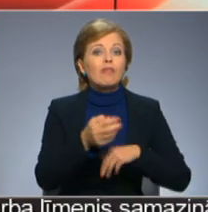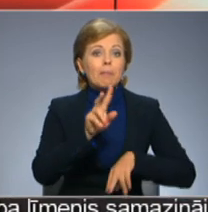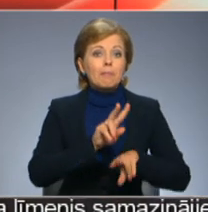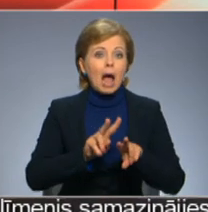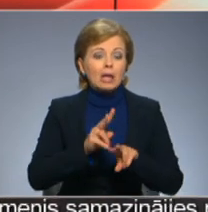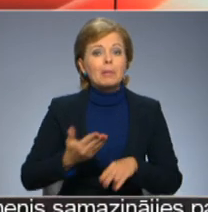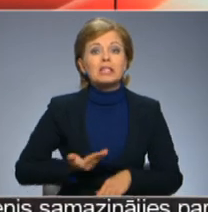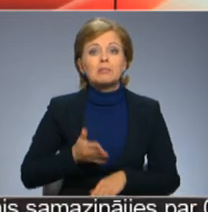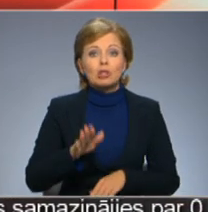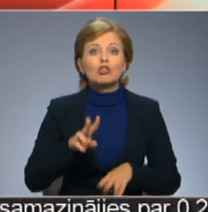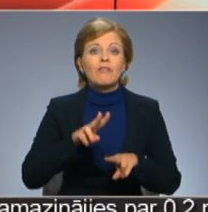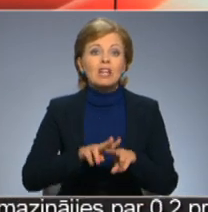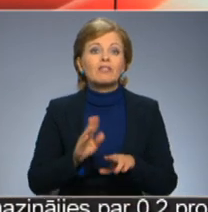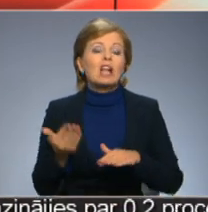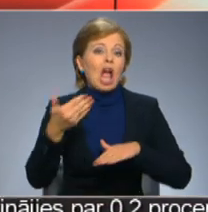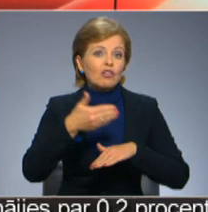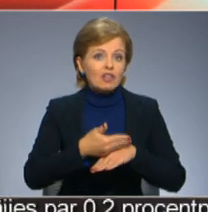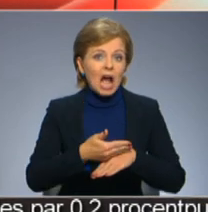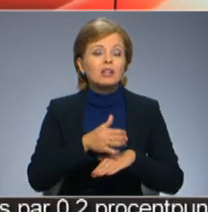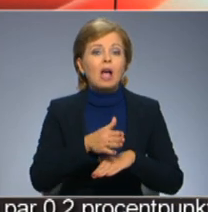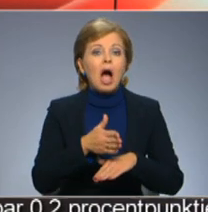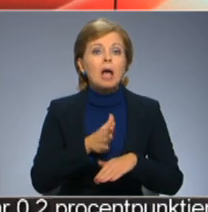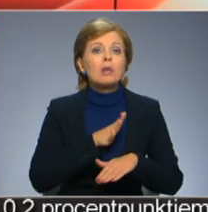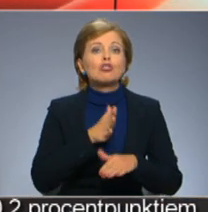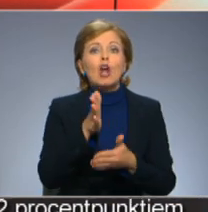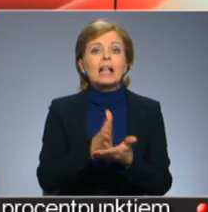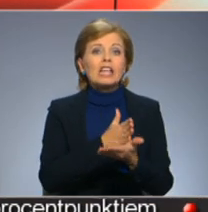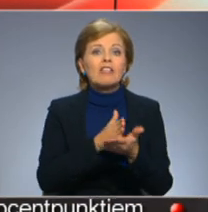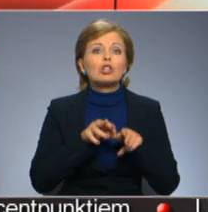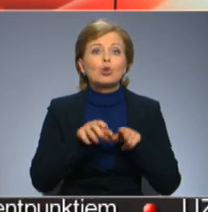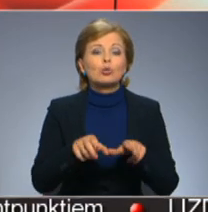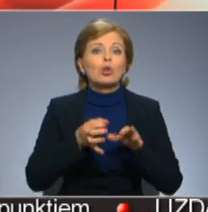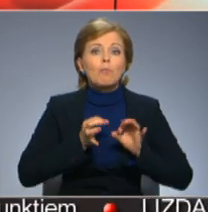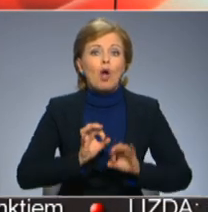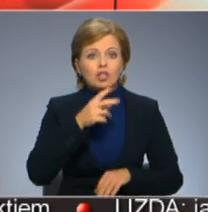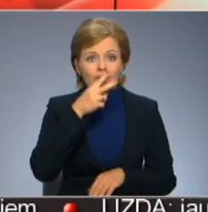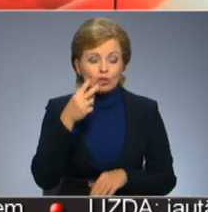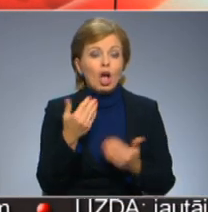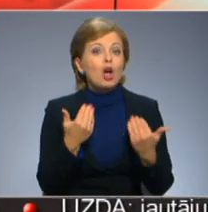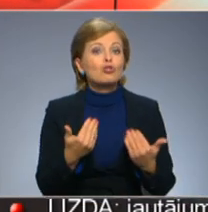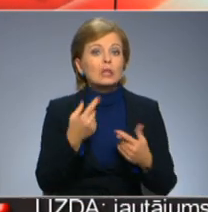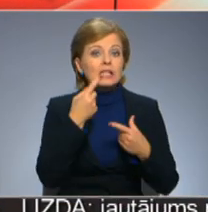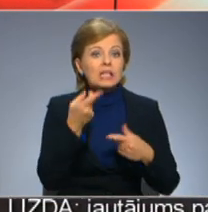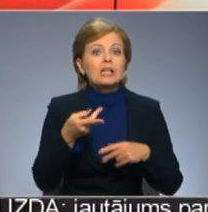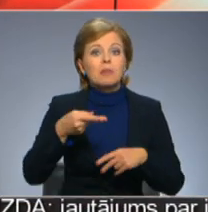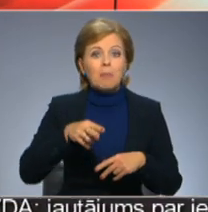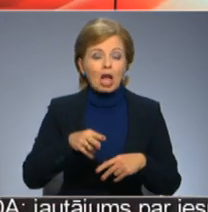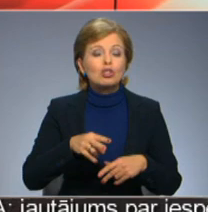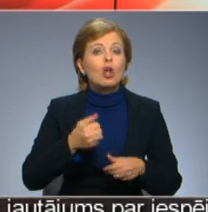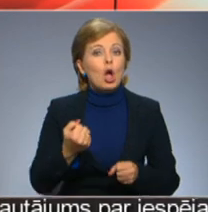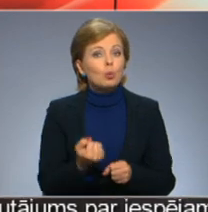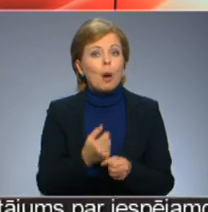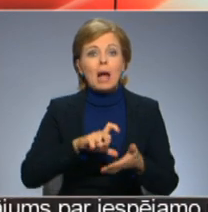kļūt likvidētā Skrundas profesionālā vidusskola, taču šodien ziņas jau ir mainījušās, telpas tomēr neatbilstot